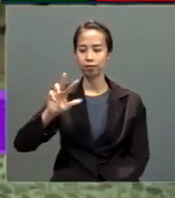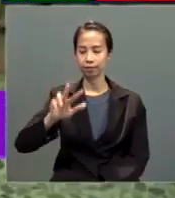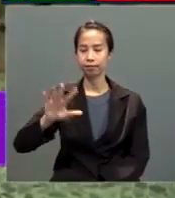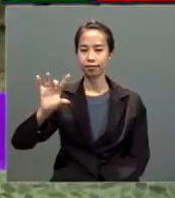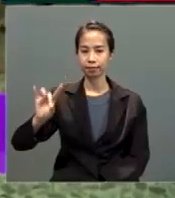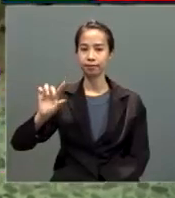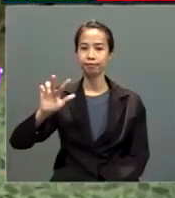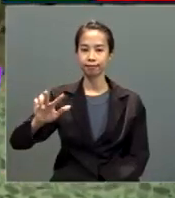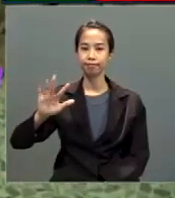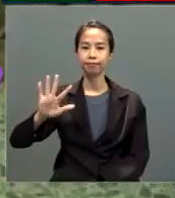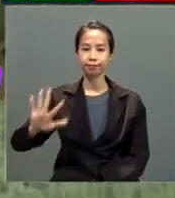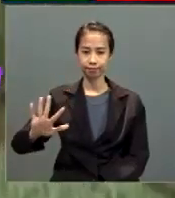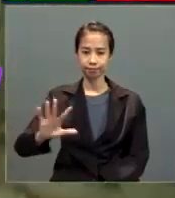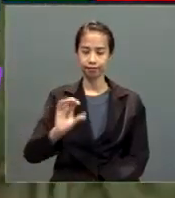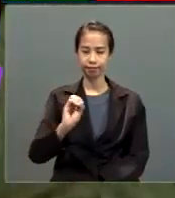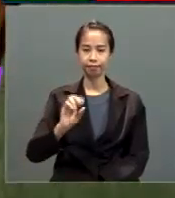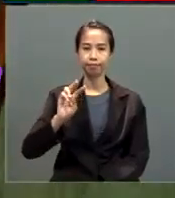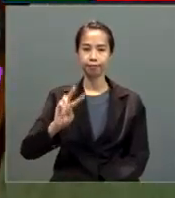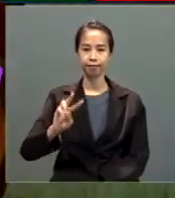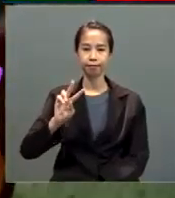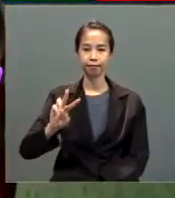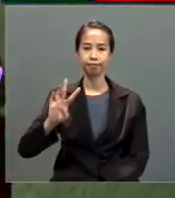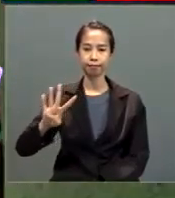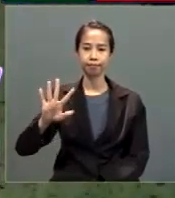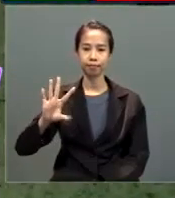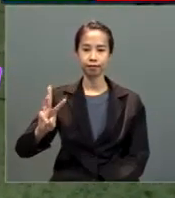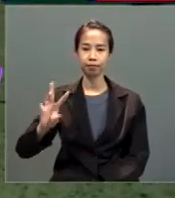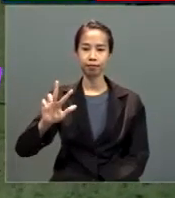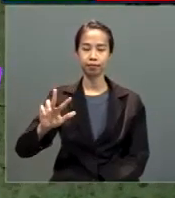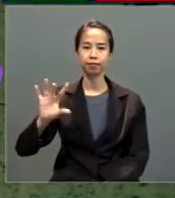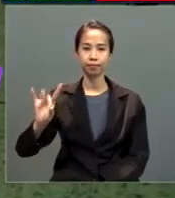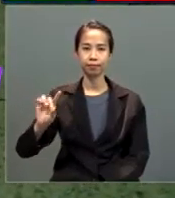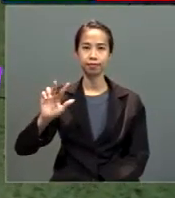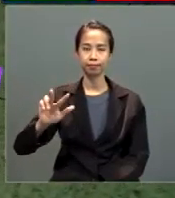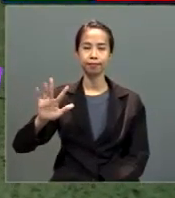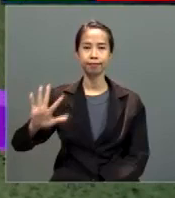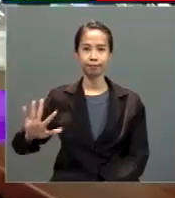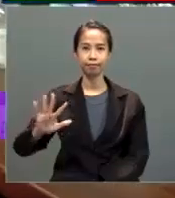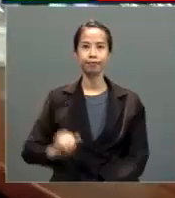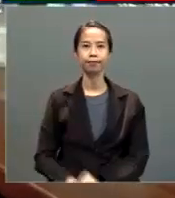022463835อีกครั้งครับ022463835ครับ